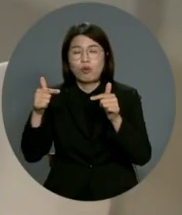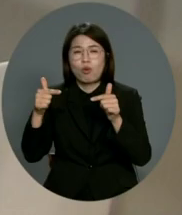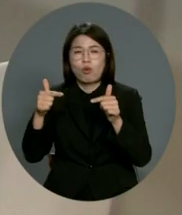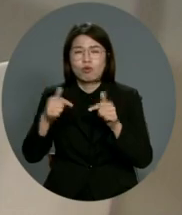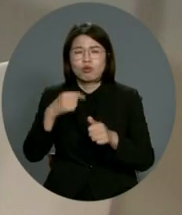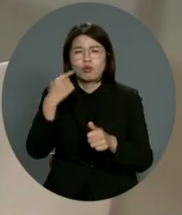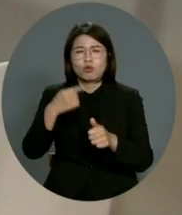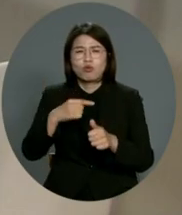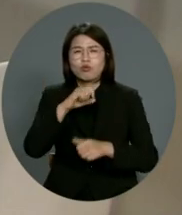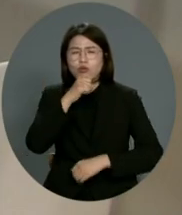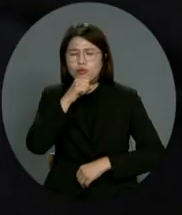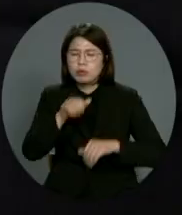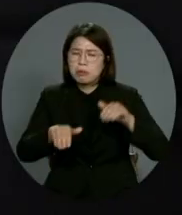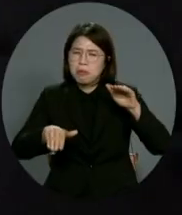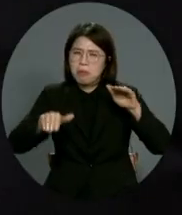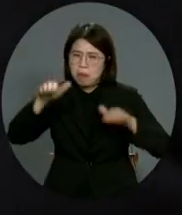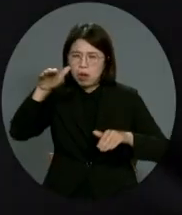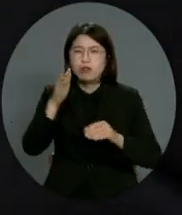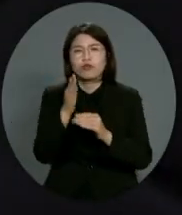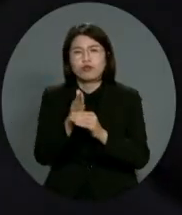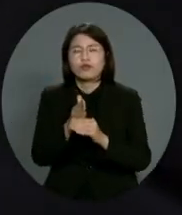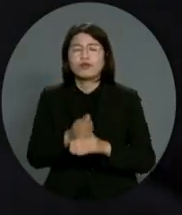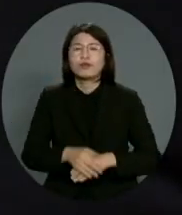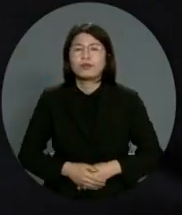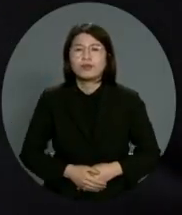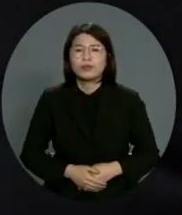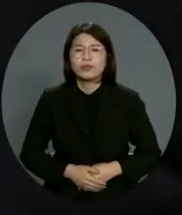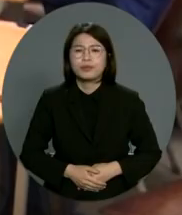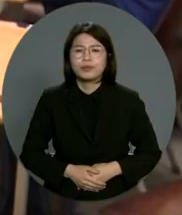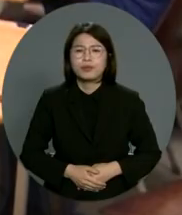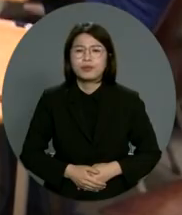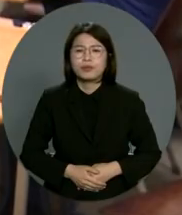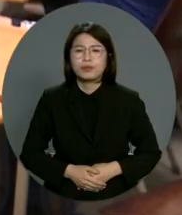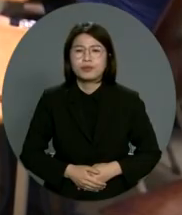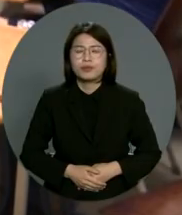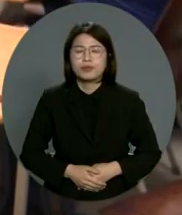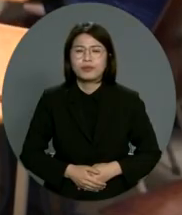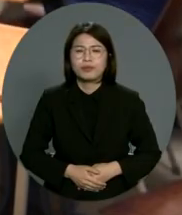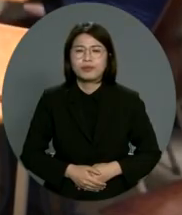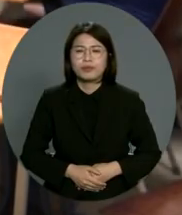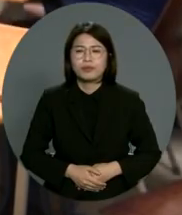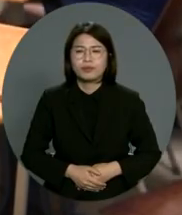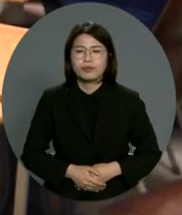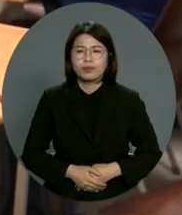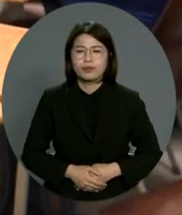교육 격차도 점점 더 크게 벌어지고 있습니다 MBC 뉴스 조지안입니다